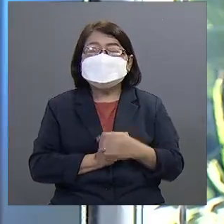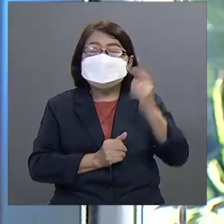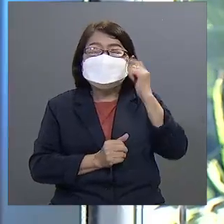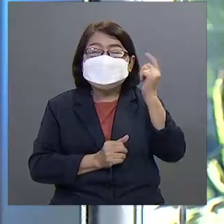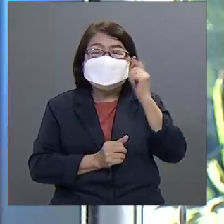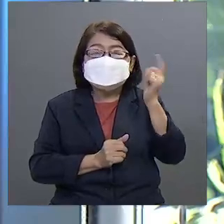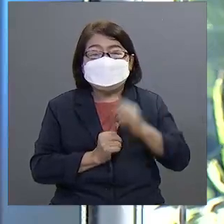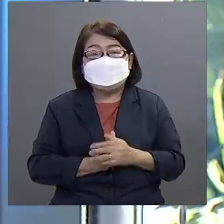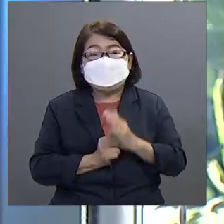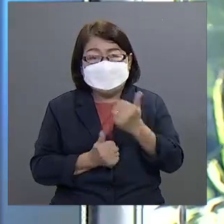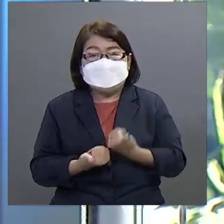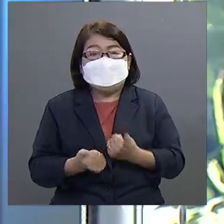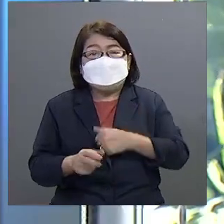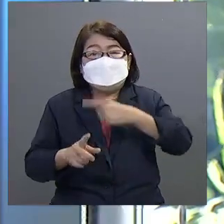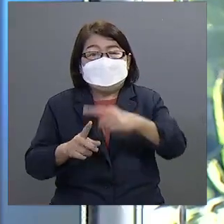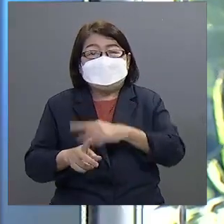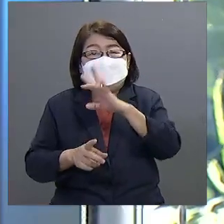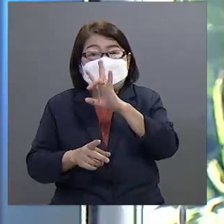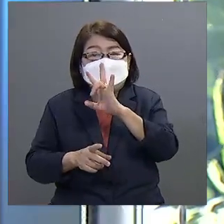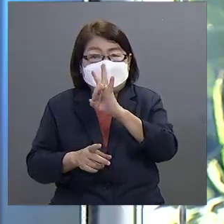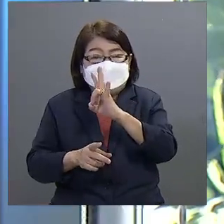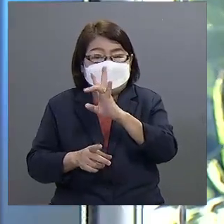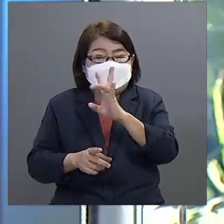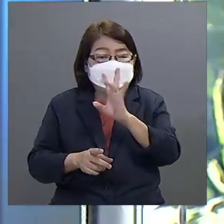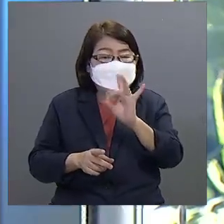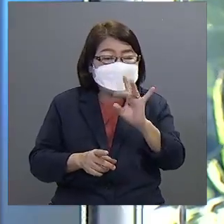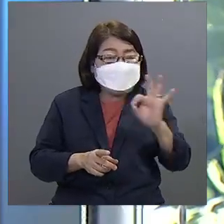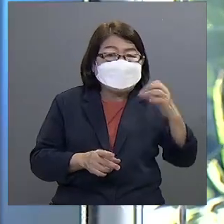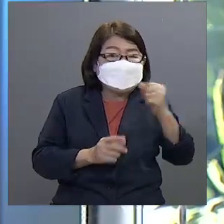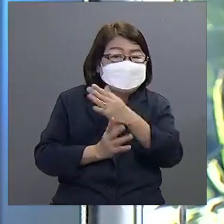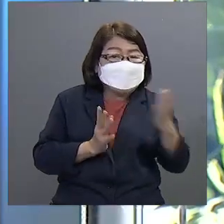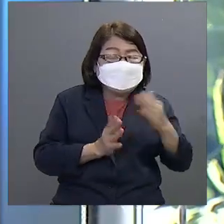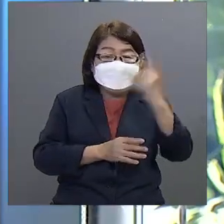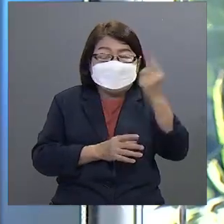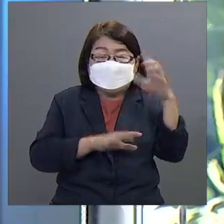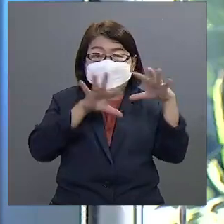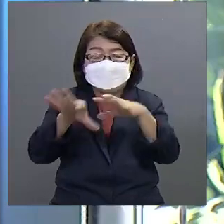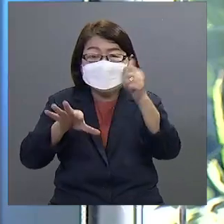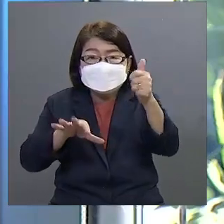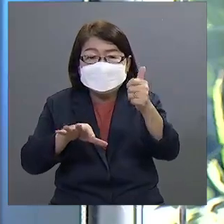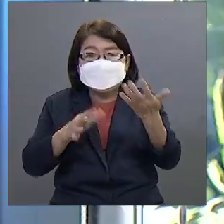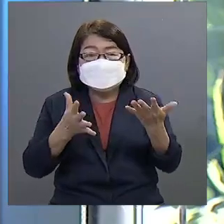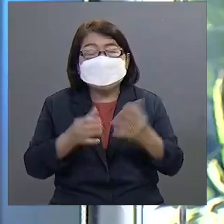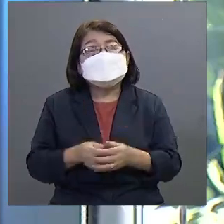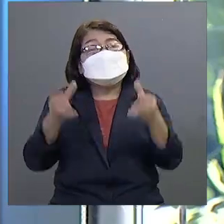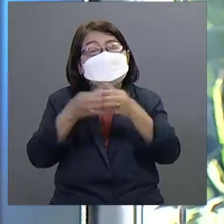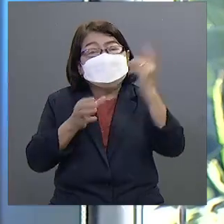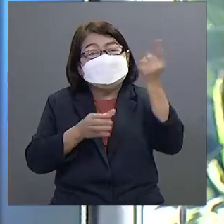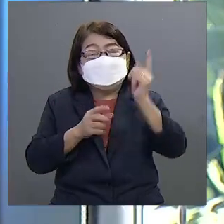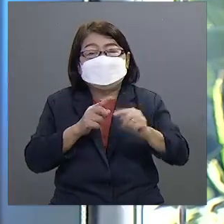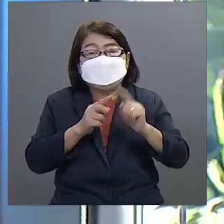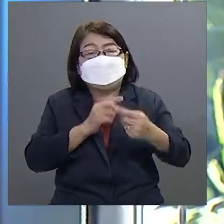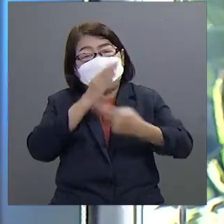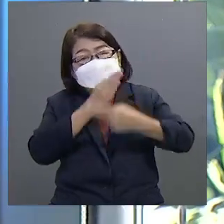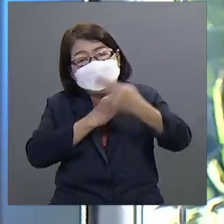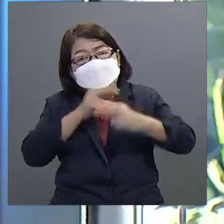นี้การท่องเที่ยวไทยนั้นจะกลับมาคึกคักมากน้อยขนาดไหนและในส่วนของภาคการท่องเที่ยวนั้นมีแผนรับมืออย่างไรเช้